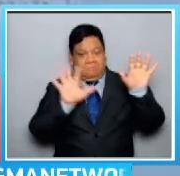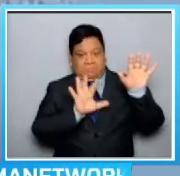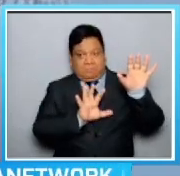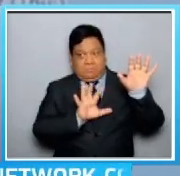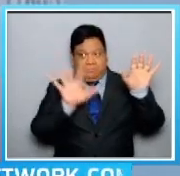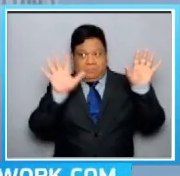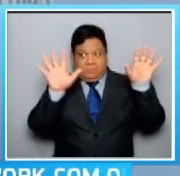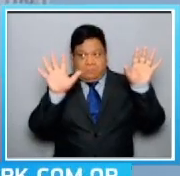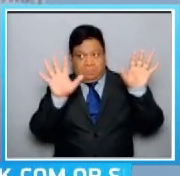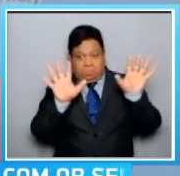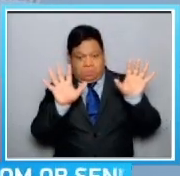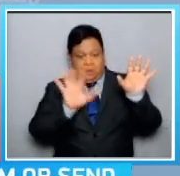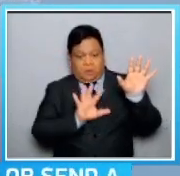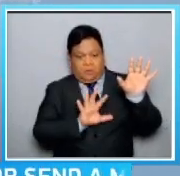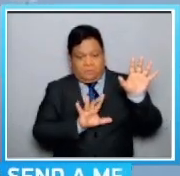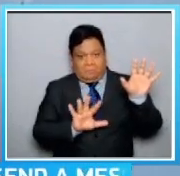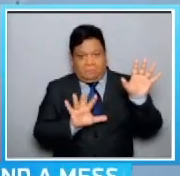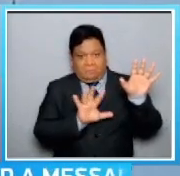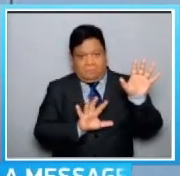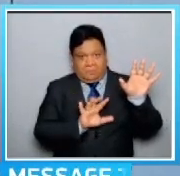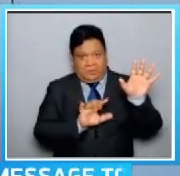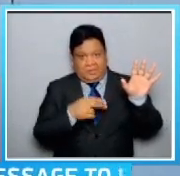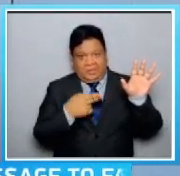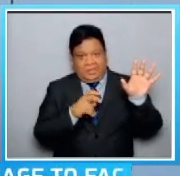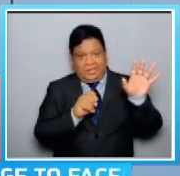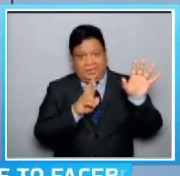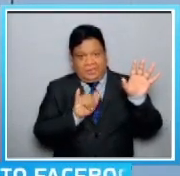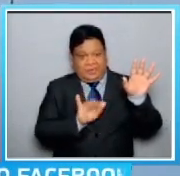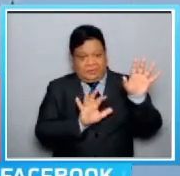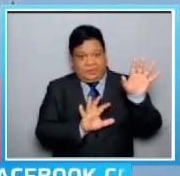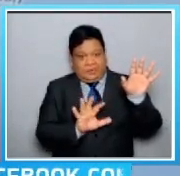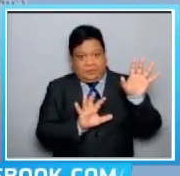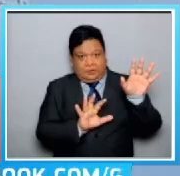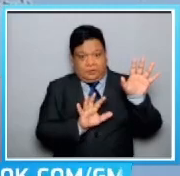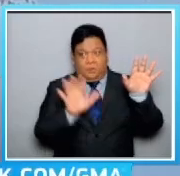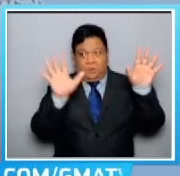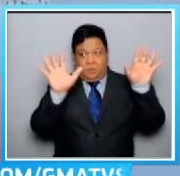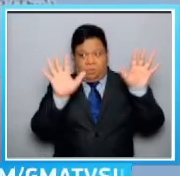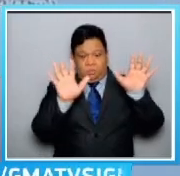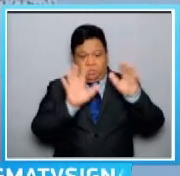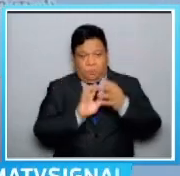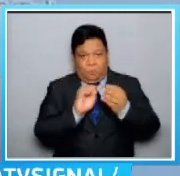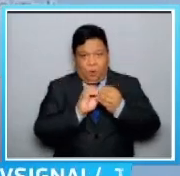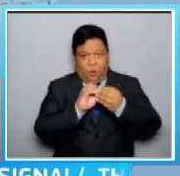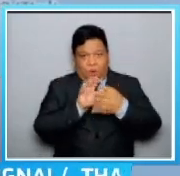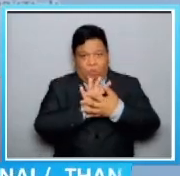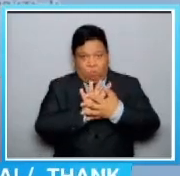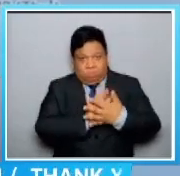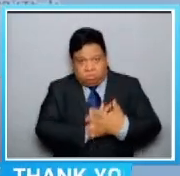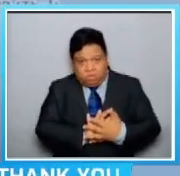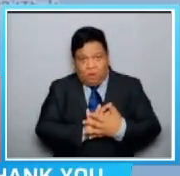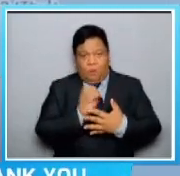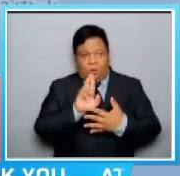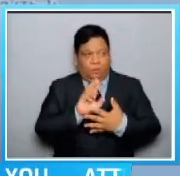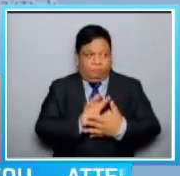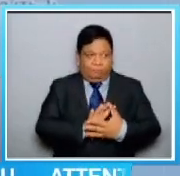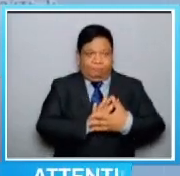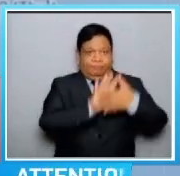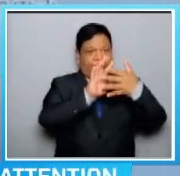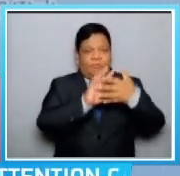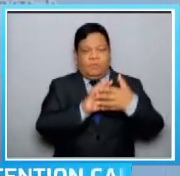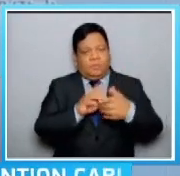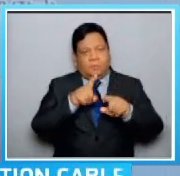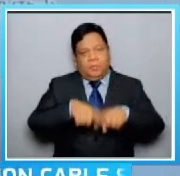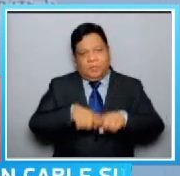yung magsasabi sa atin kung ito ay susubsob pa ng husto or hindi na. So yun yung ating nakikita ang magiging epekto